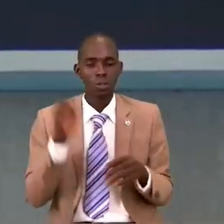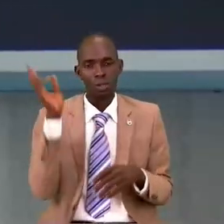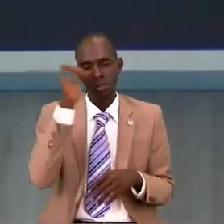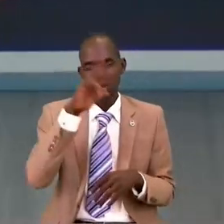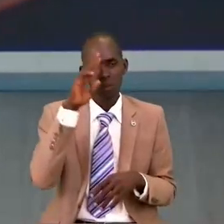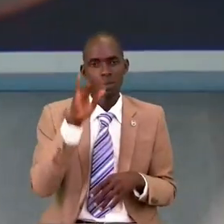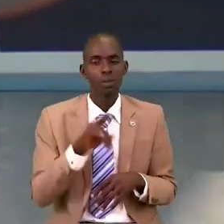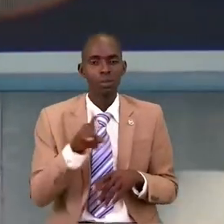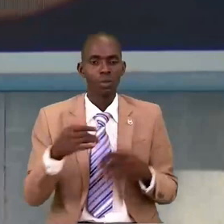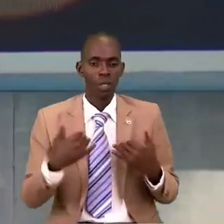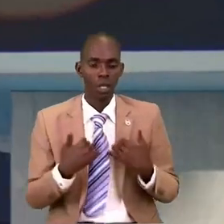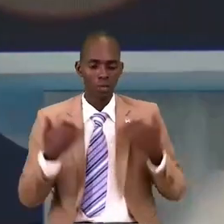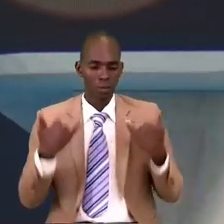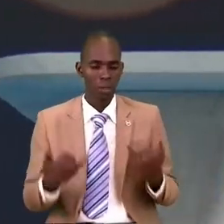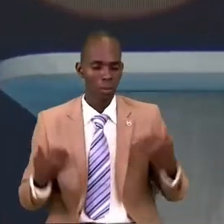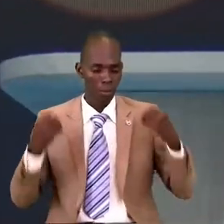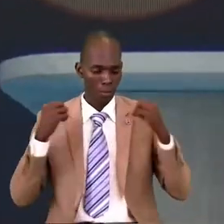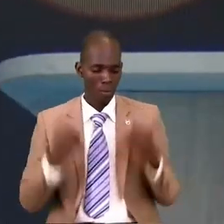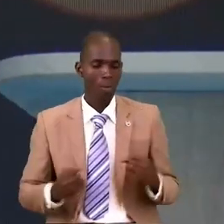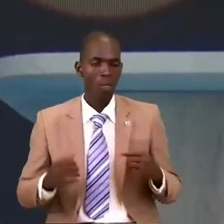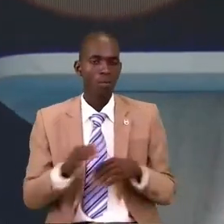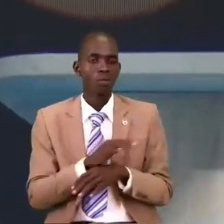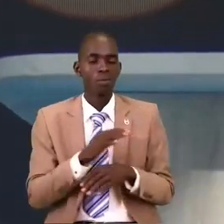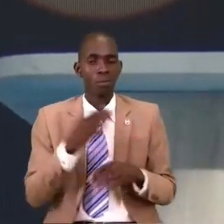Virilité grâce à la loyauté virile.